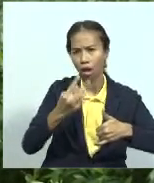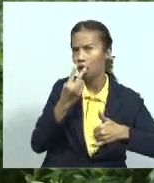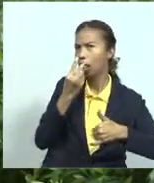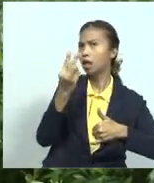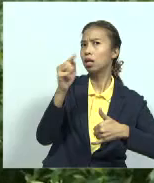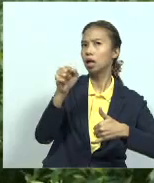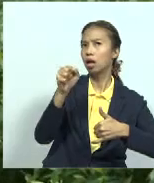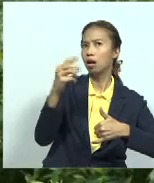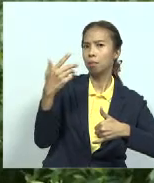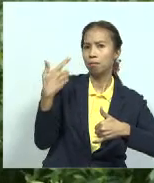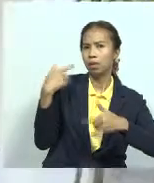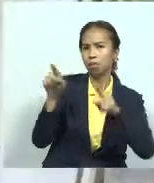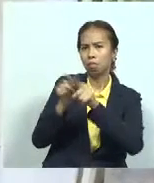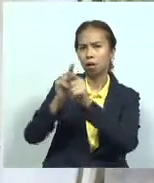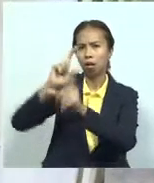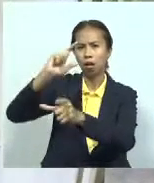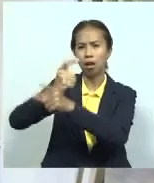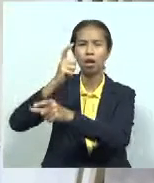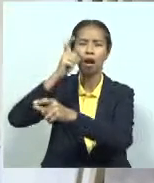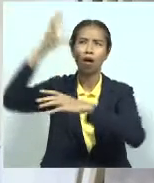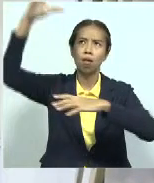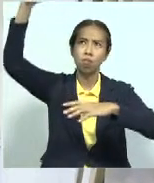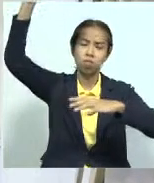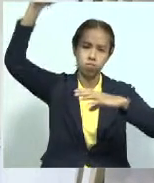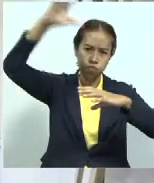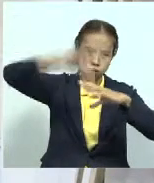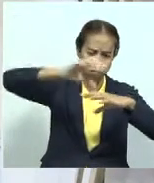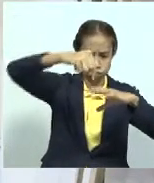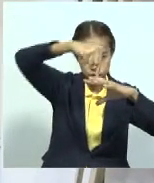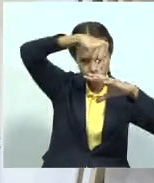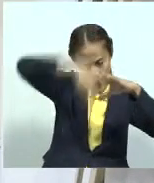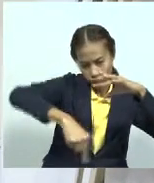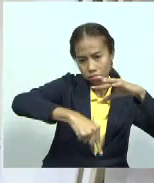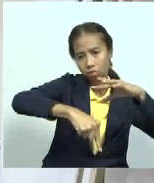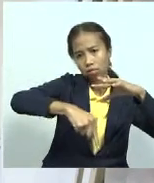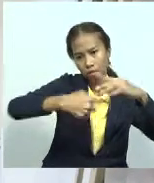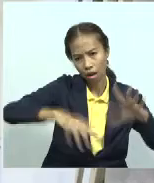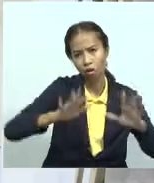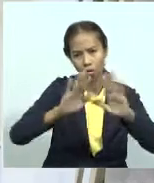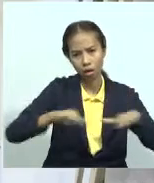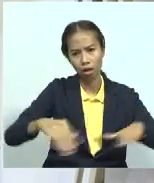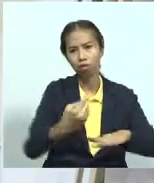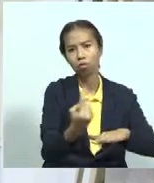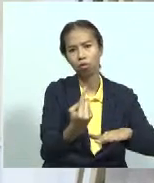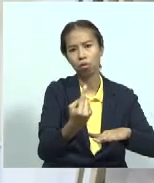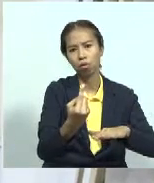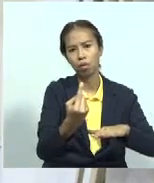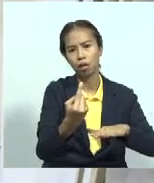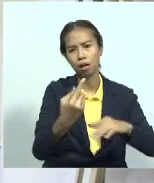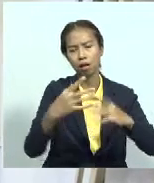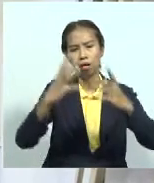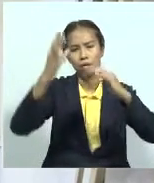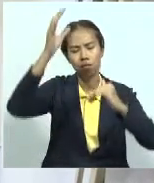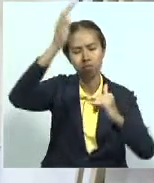ว่ามีเศษเหล็กหล่นลงมาทะลุหลังคาลงมาแล้วก็มีเด็กนักเรียนคนหนึ่งค่ะถูกแผ่นเหล็ก